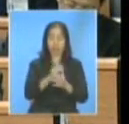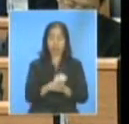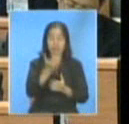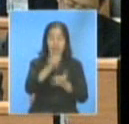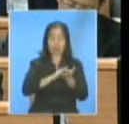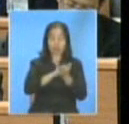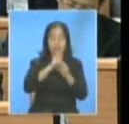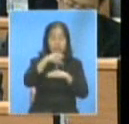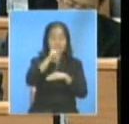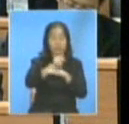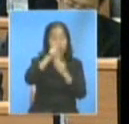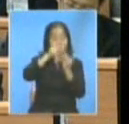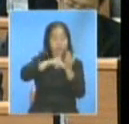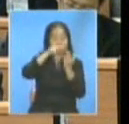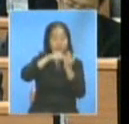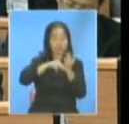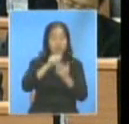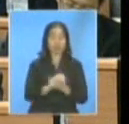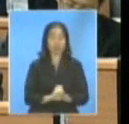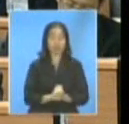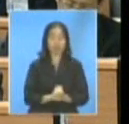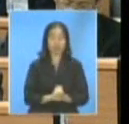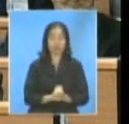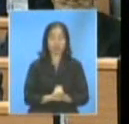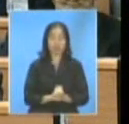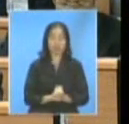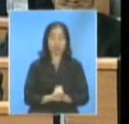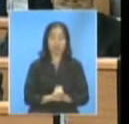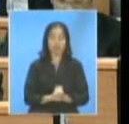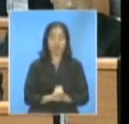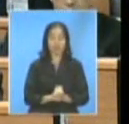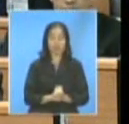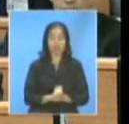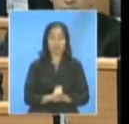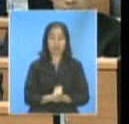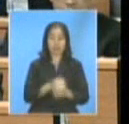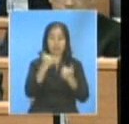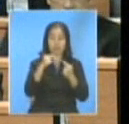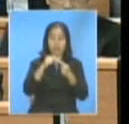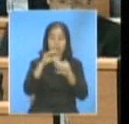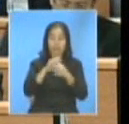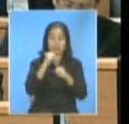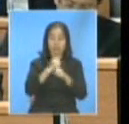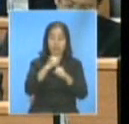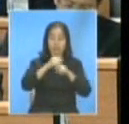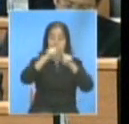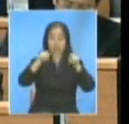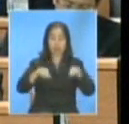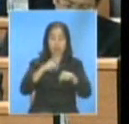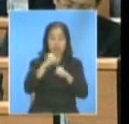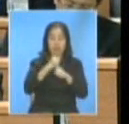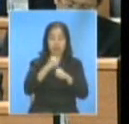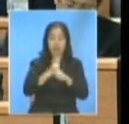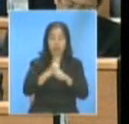ครับว่า การออกโฉนดเล